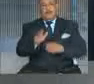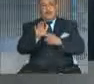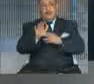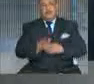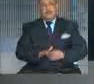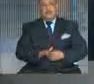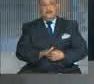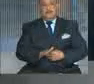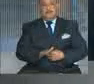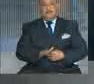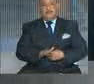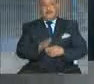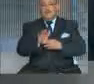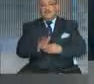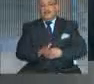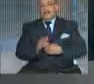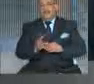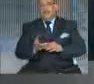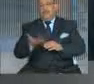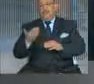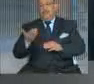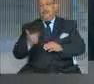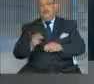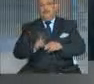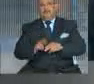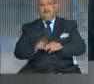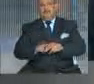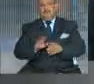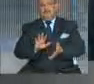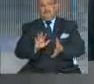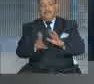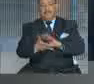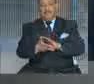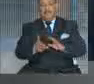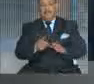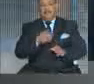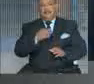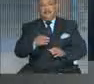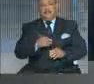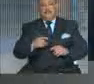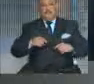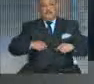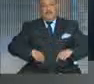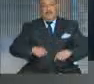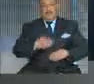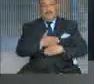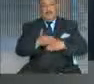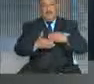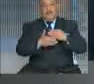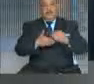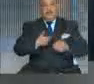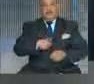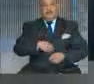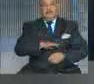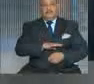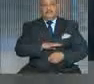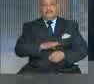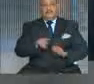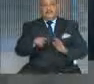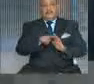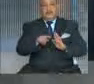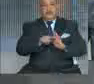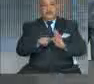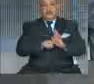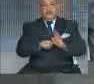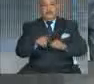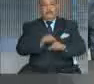ملابس. وبالنسبة للمشروع هذا معناها يبلغ معناها الكلفة بتاعها حوالي 600 ألف